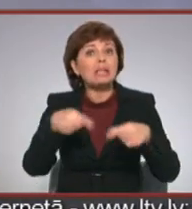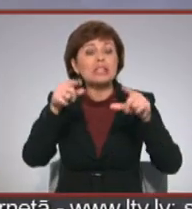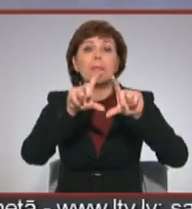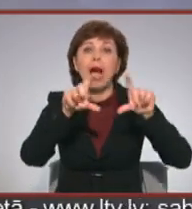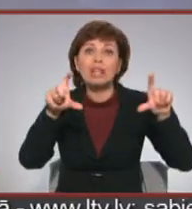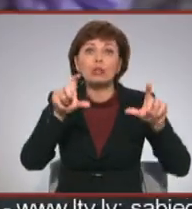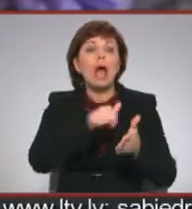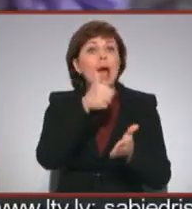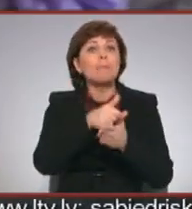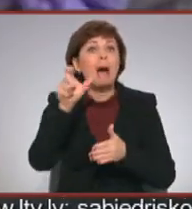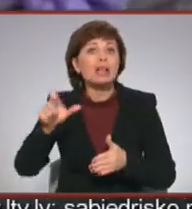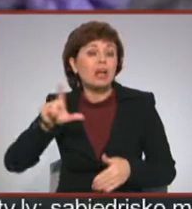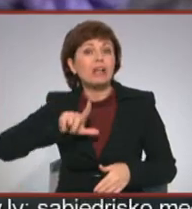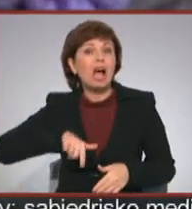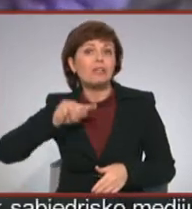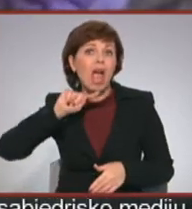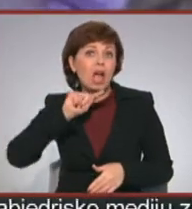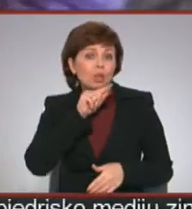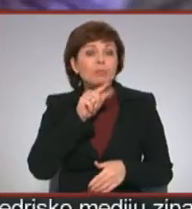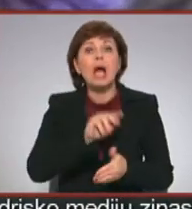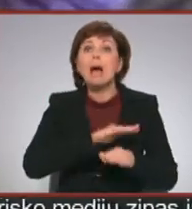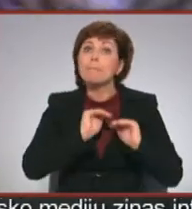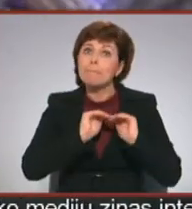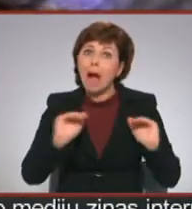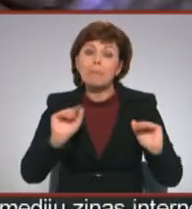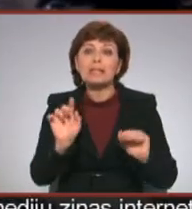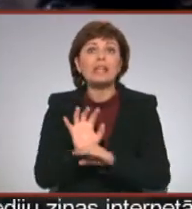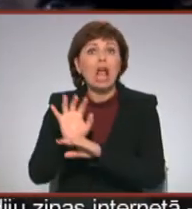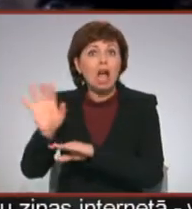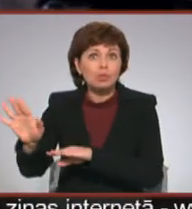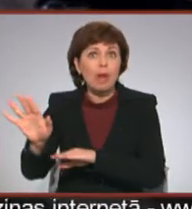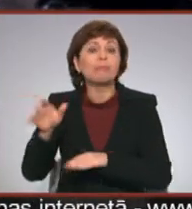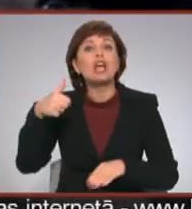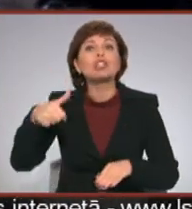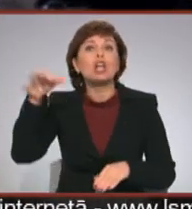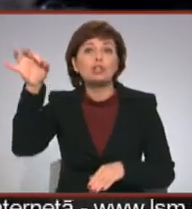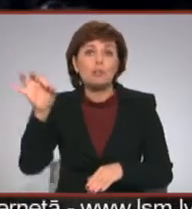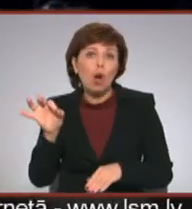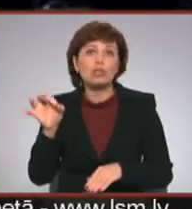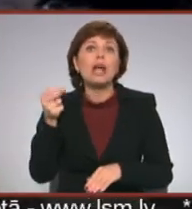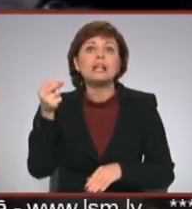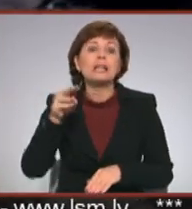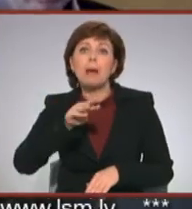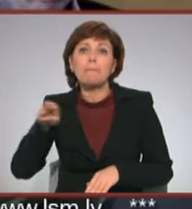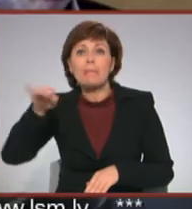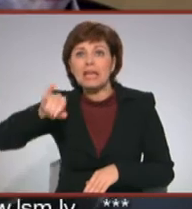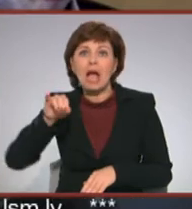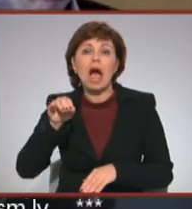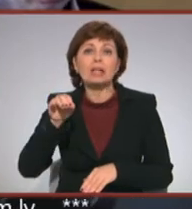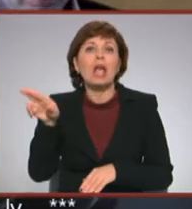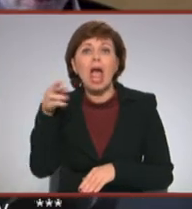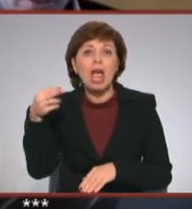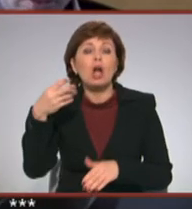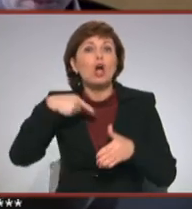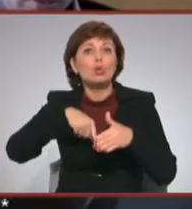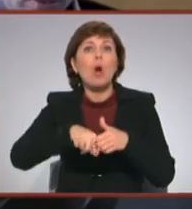pārstāvji, Latvijas ekonomikas panaceja ir eksports, kas jau šobrīd sastāv ap 60% jeb 13 miljārdiem eiro no iekšzemes